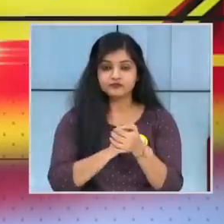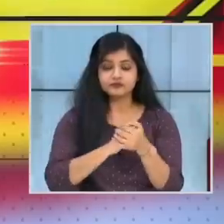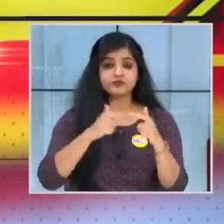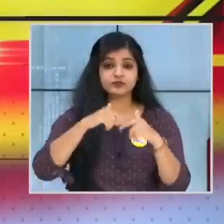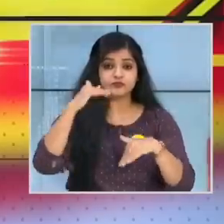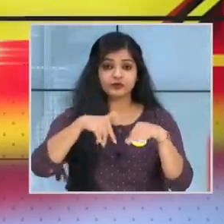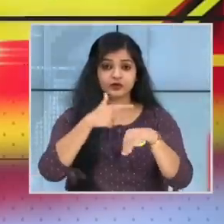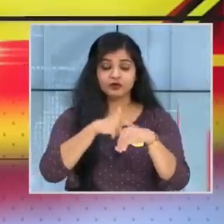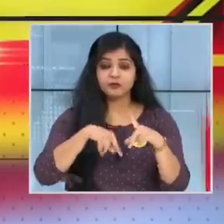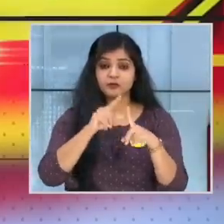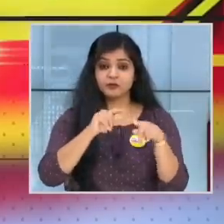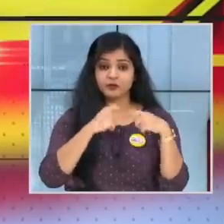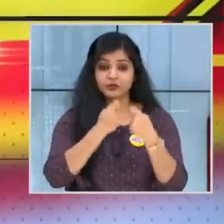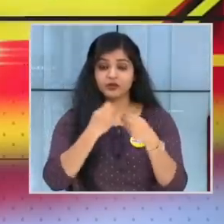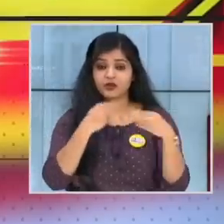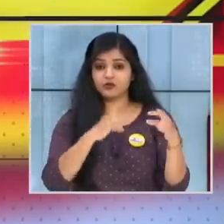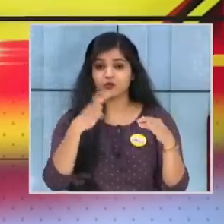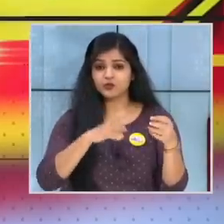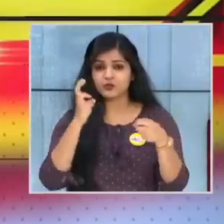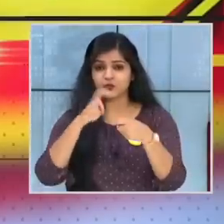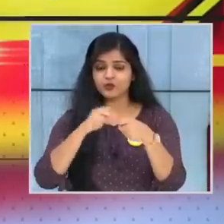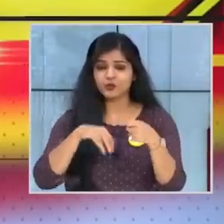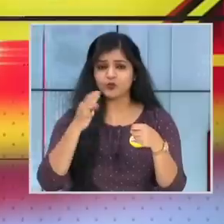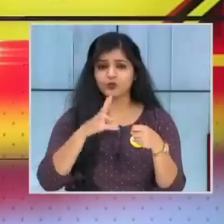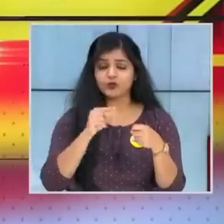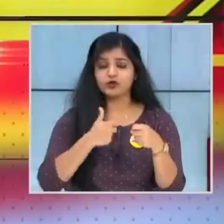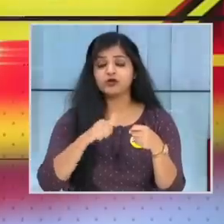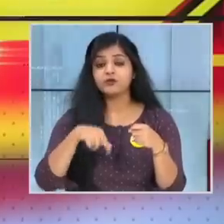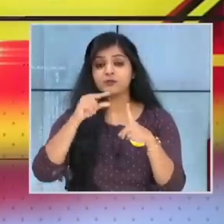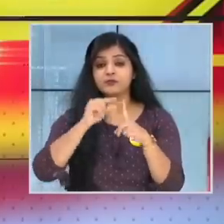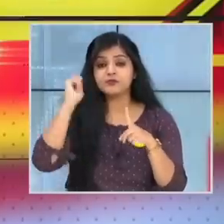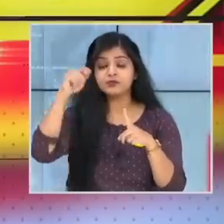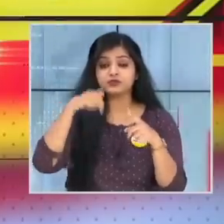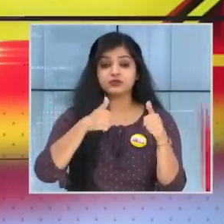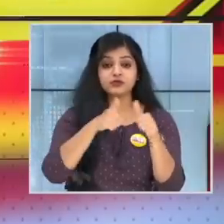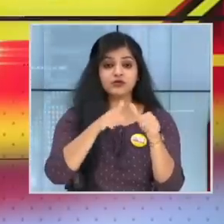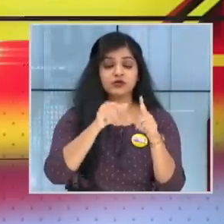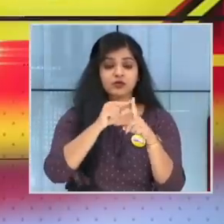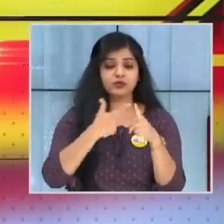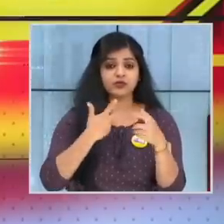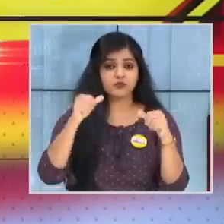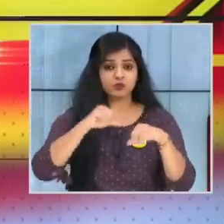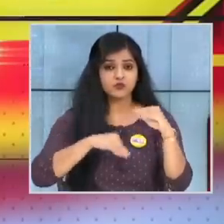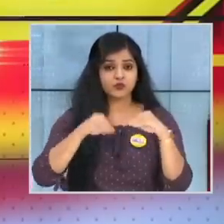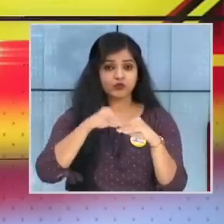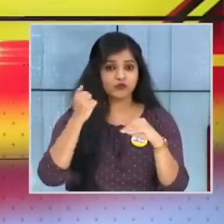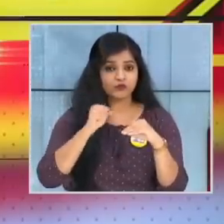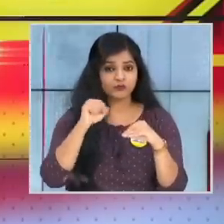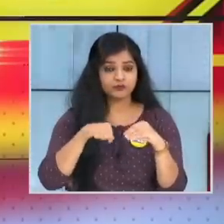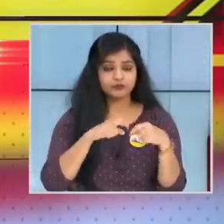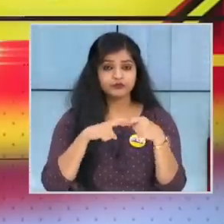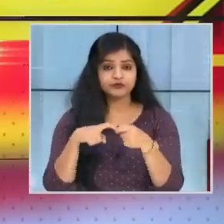കാലമാണ്, പാർട്ടി മാറുന്നത് അത്ര പുതിയ വാർത്തയല്ല. പക്ഷേ ഈ പഞ്ചാബിൽ അത് ഏത് തരത്തിലായിരിക്കും AAPയെ ബാധിക്കുക?